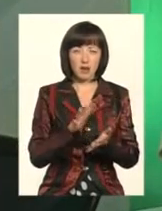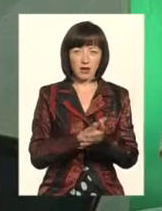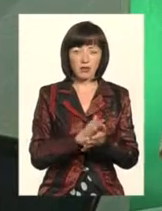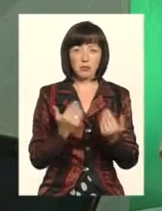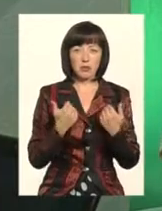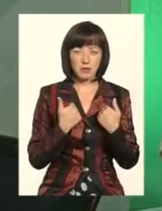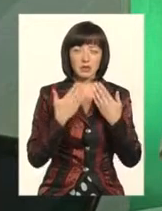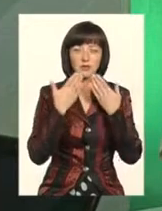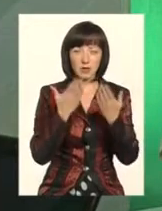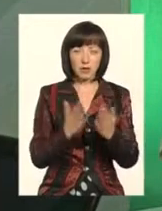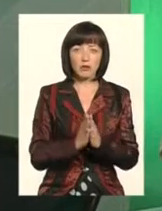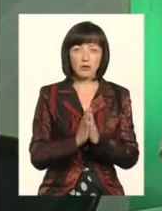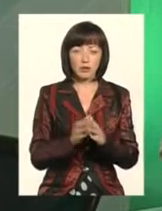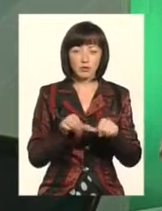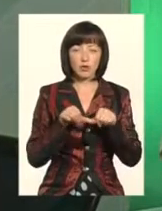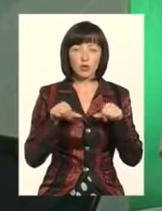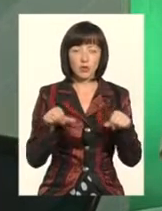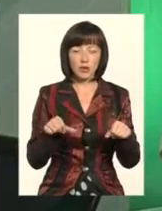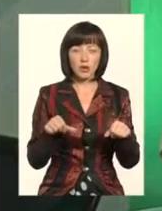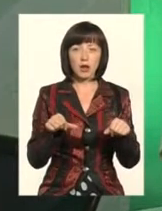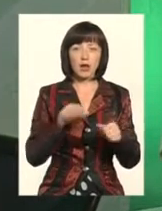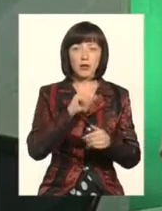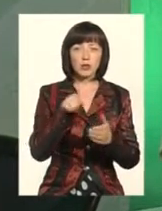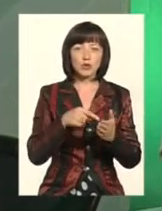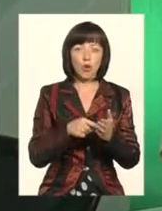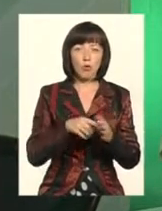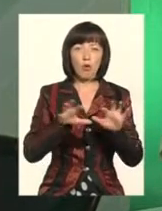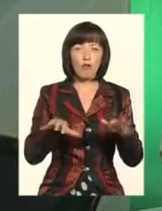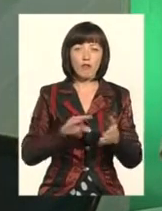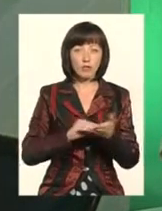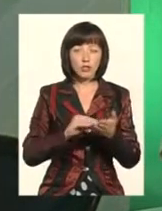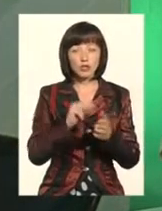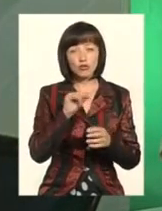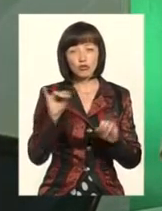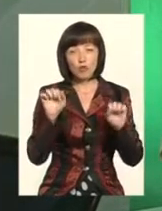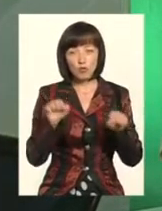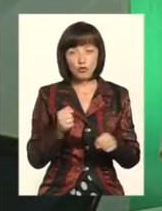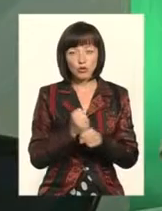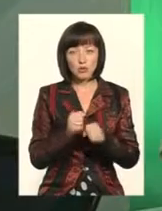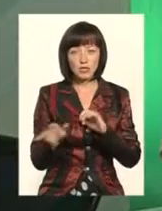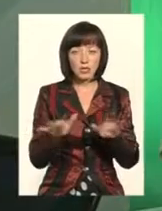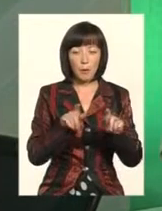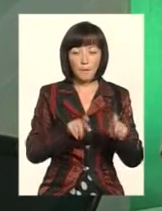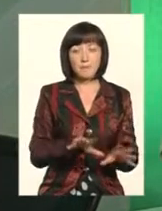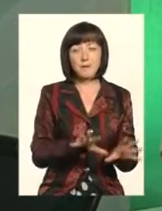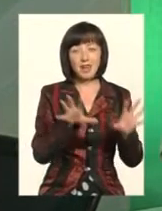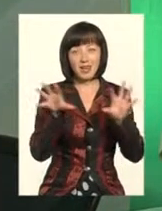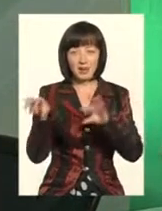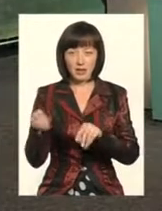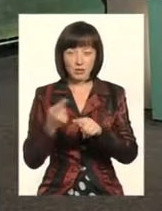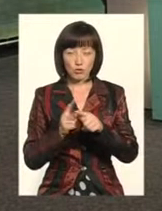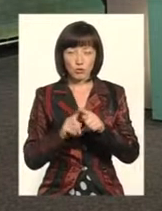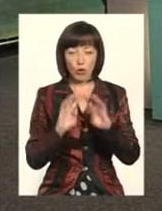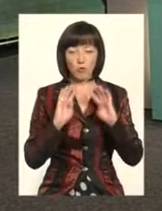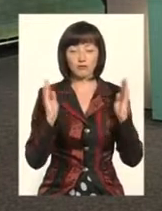звертались в профільну комісію, ми писали міському голові. Чи можуть бути прийняті міри про перенесення цього притулку?